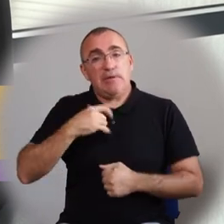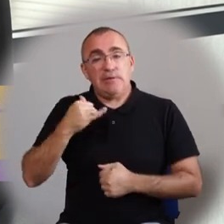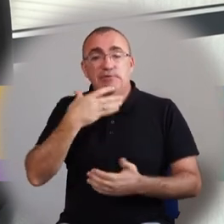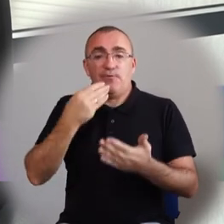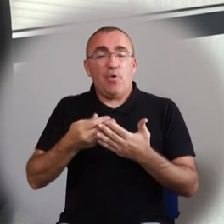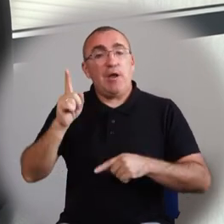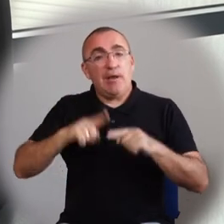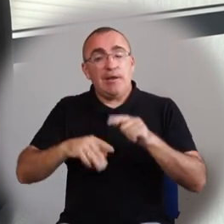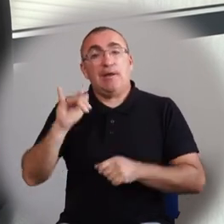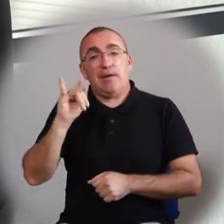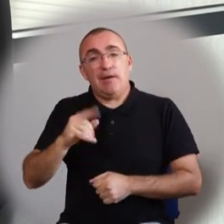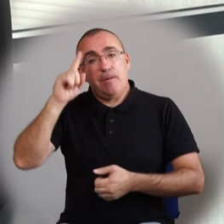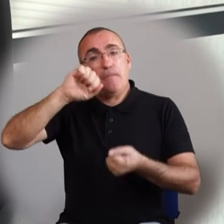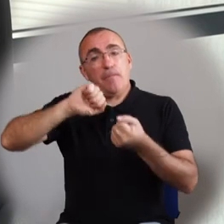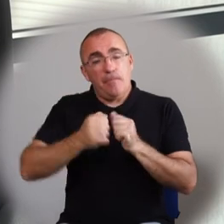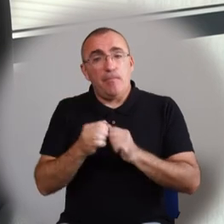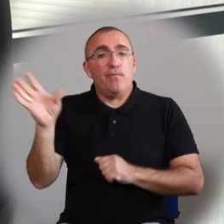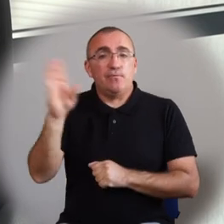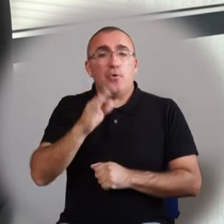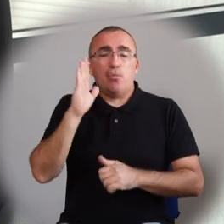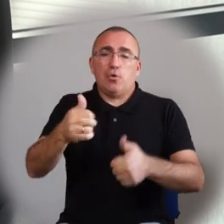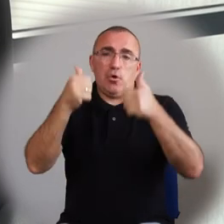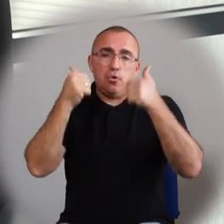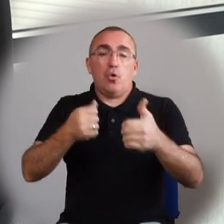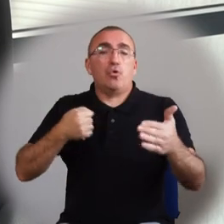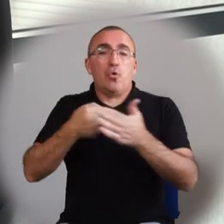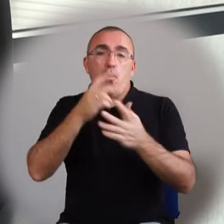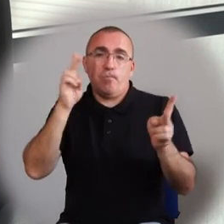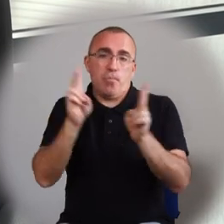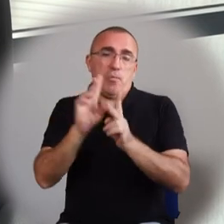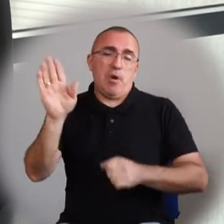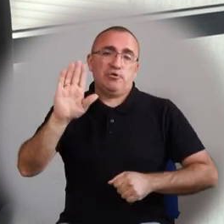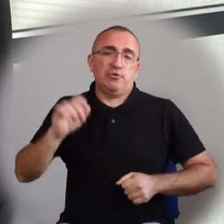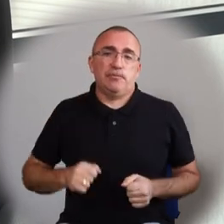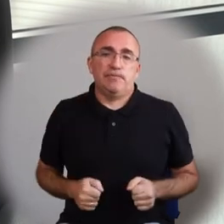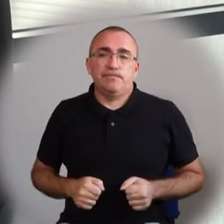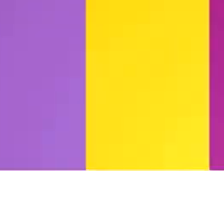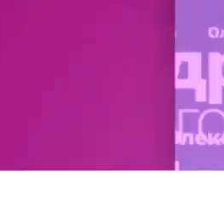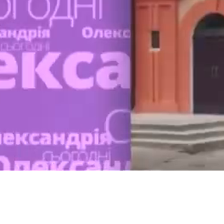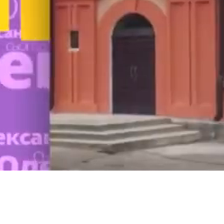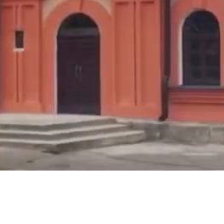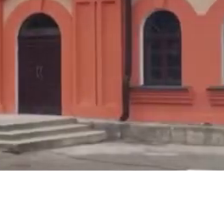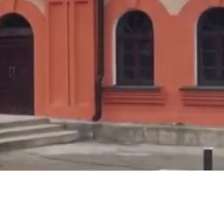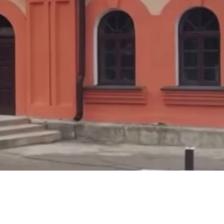тиждень. Бережіть себе і своїх рідних. І пам'ятайте, все буде добре. До побачення.